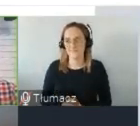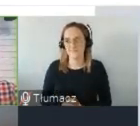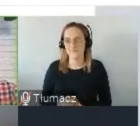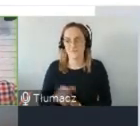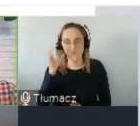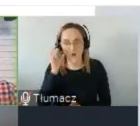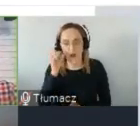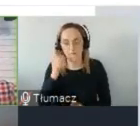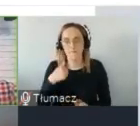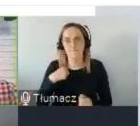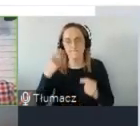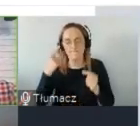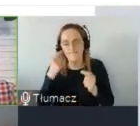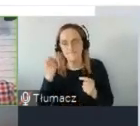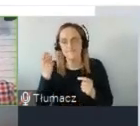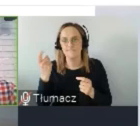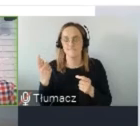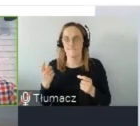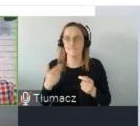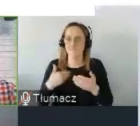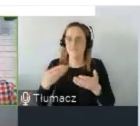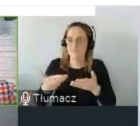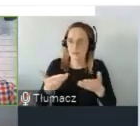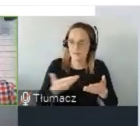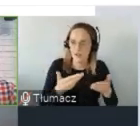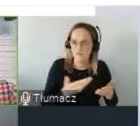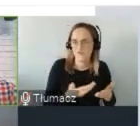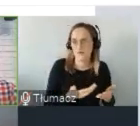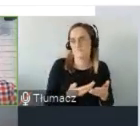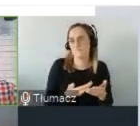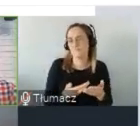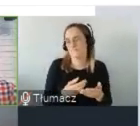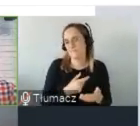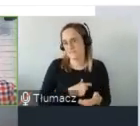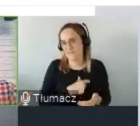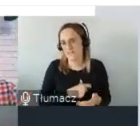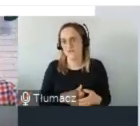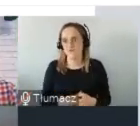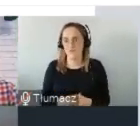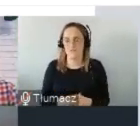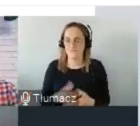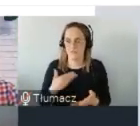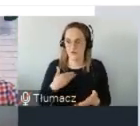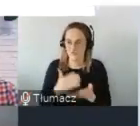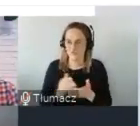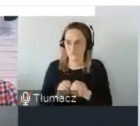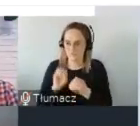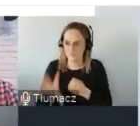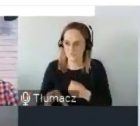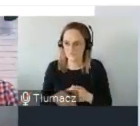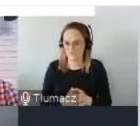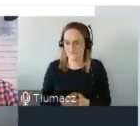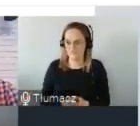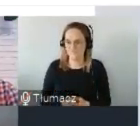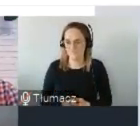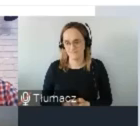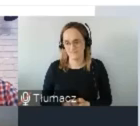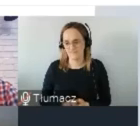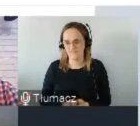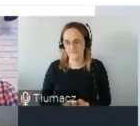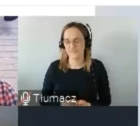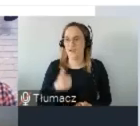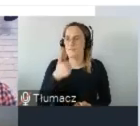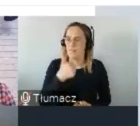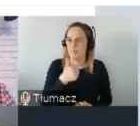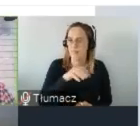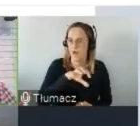Słuchajcie, tutaj inspirujemy się, więc zapraszam serdecznie, żebyście dołączali. O, tak rzutam na taśmę, hop, to jedna z naszych